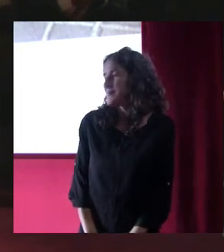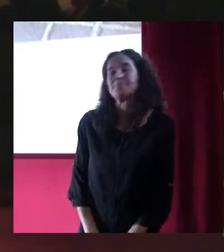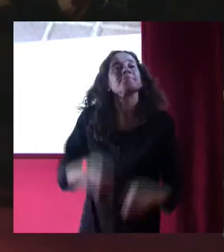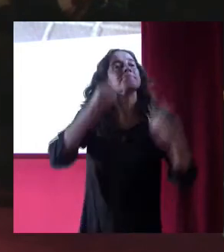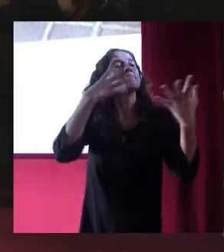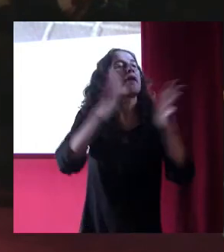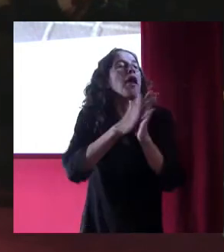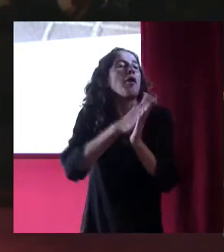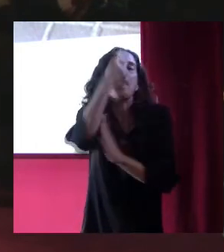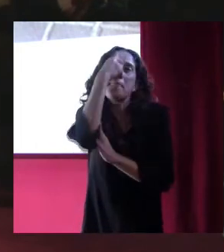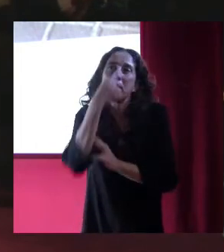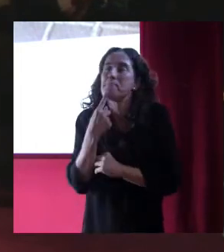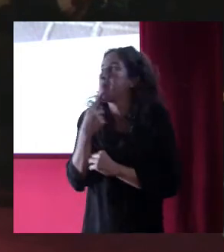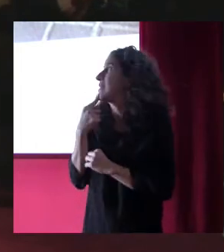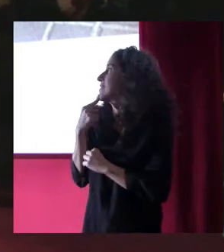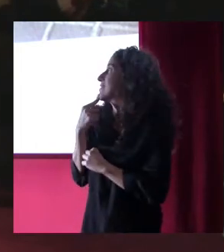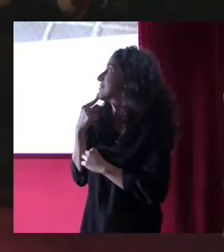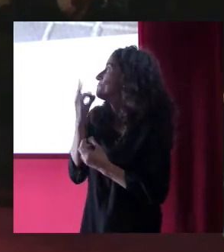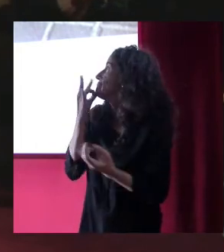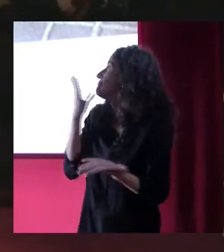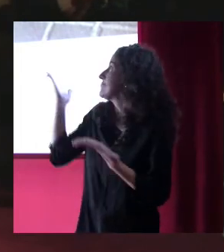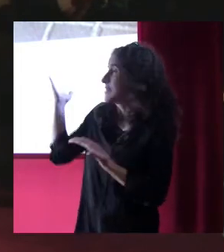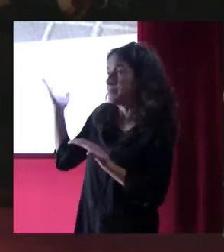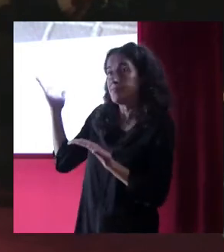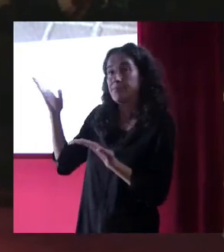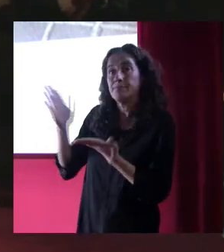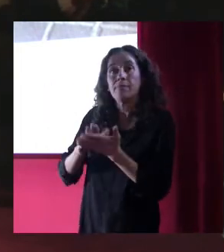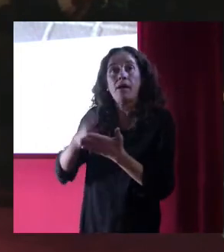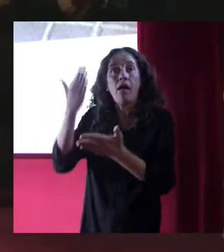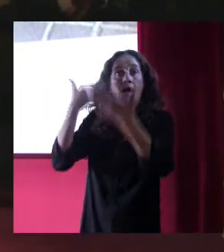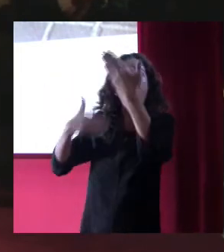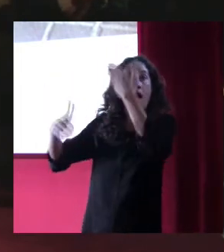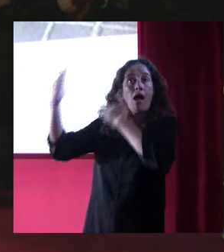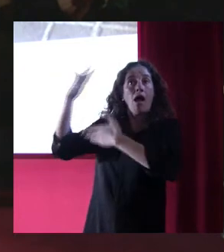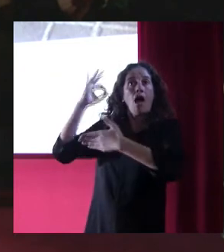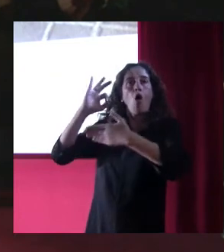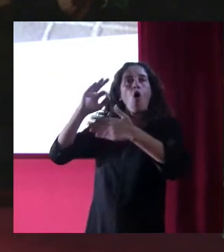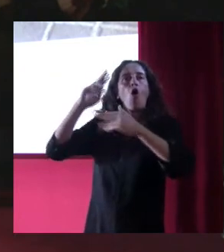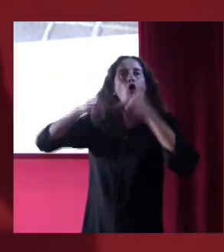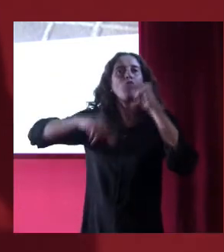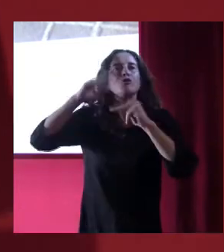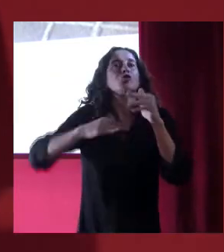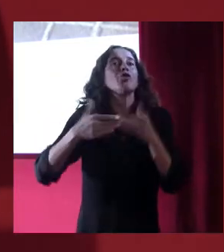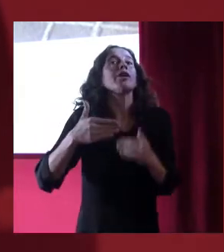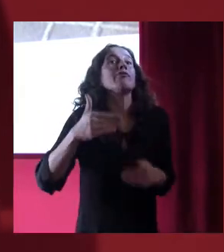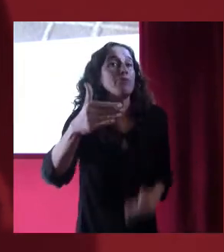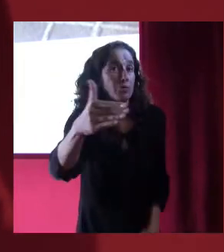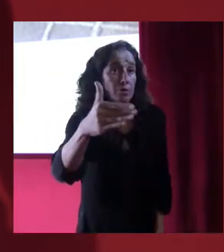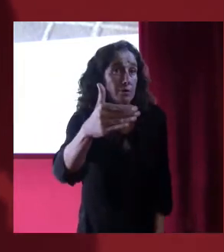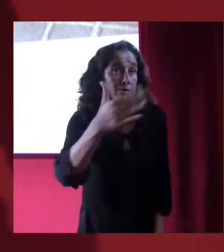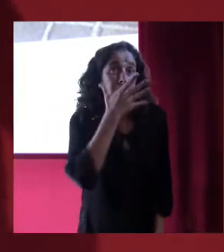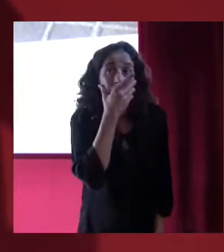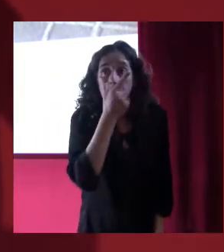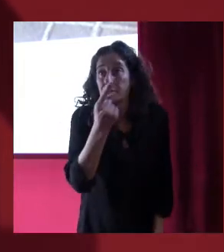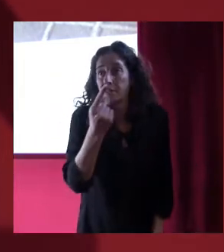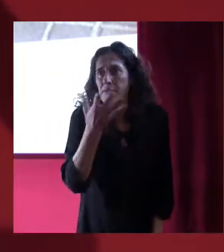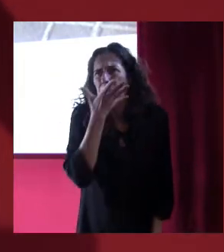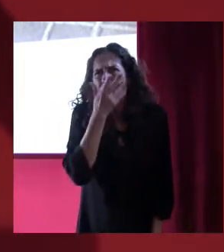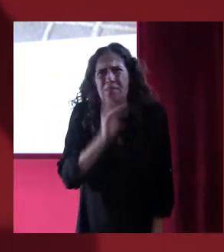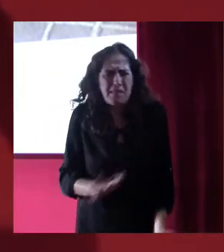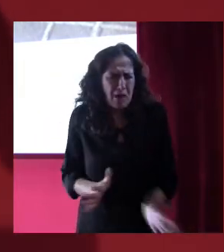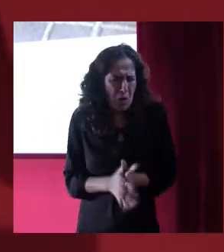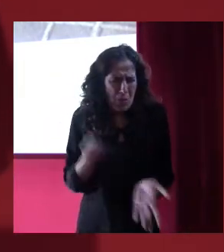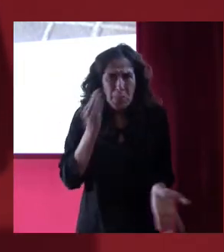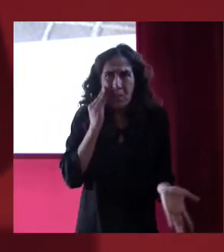Les imatges parlen per si soles. Anar cap endarrere o construir el futur. De veritat que a vegades sembla mentida